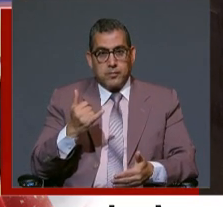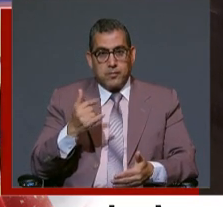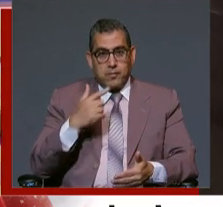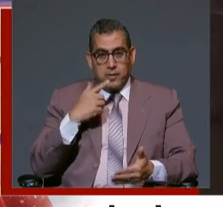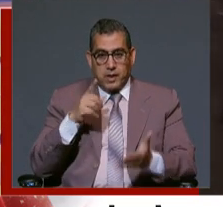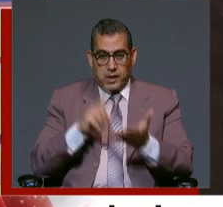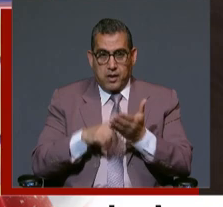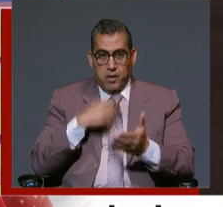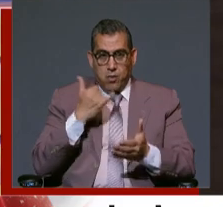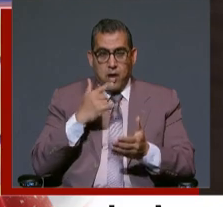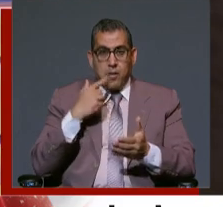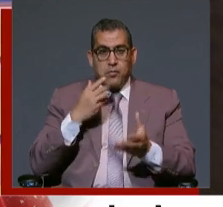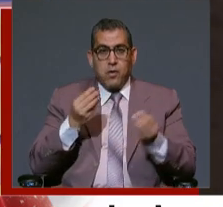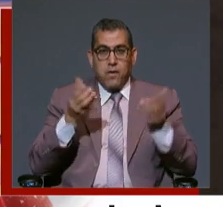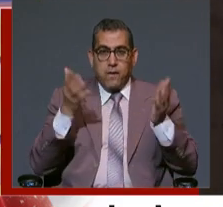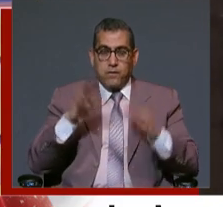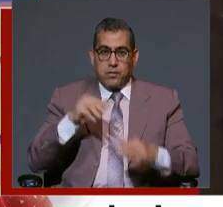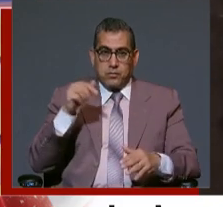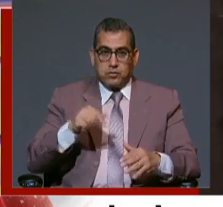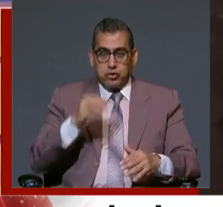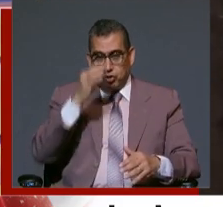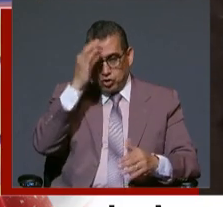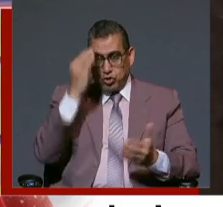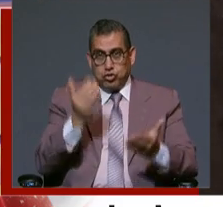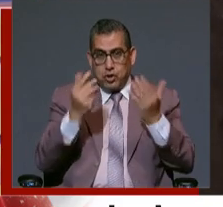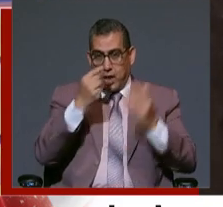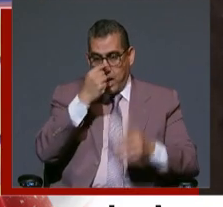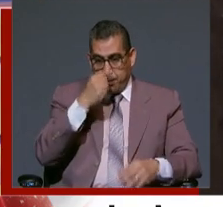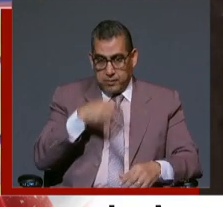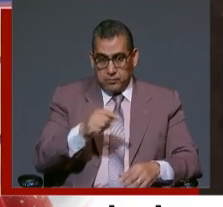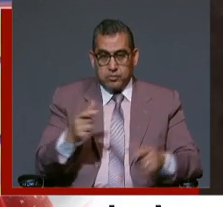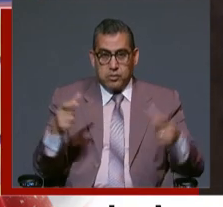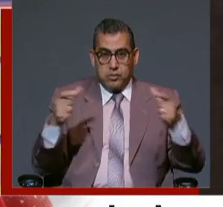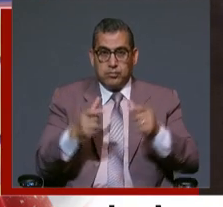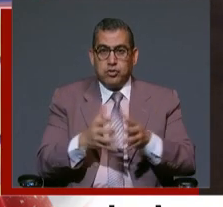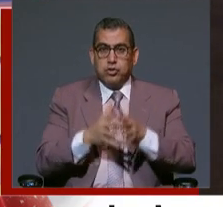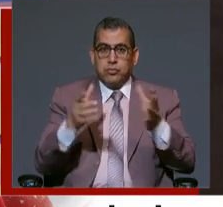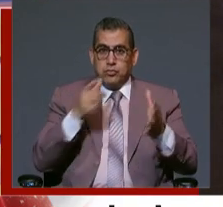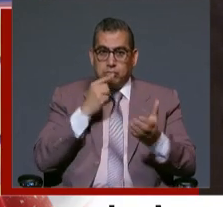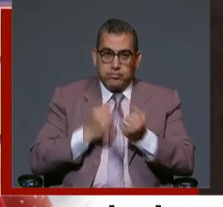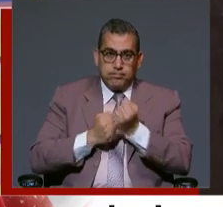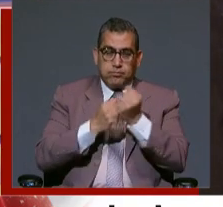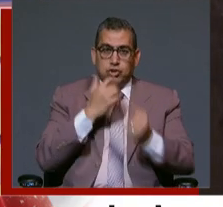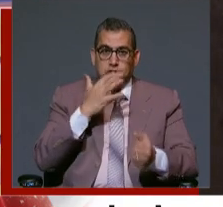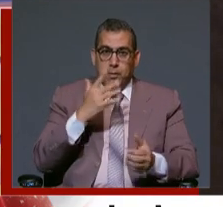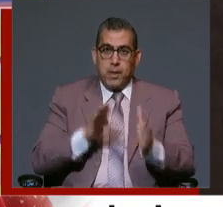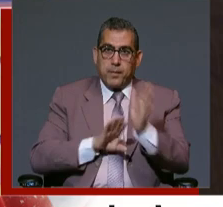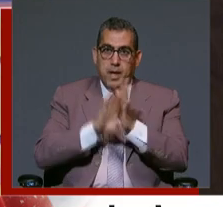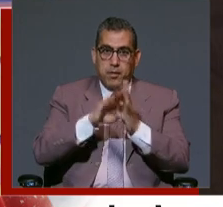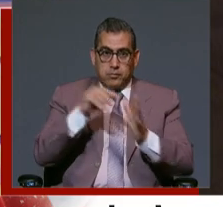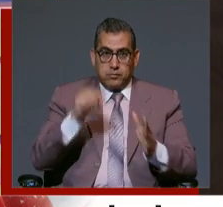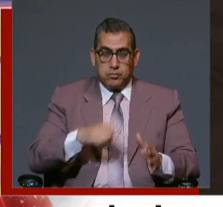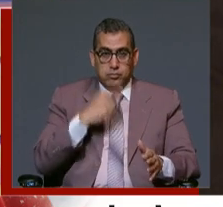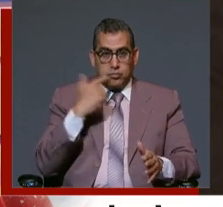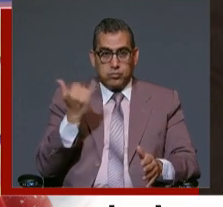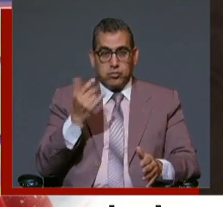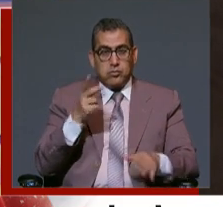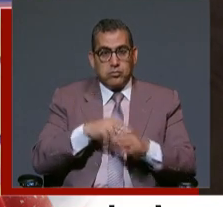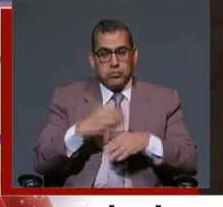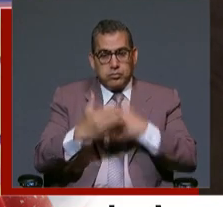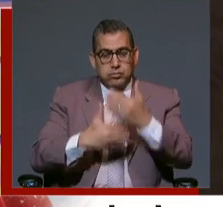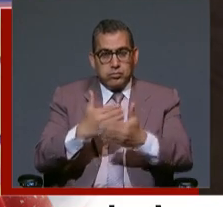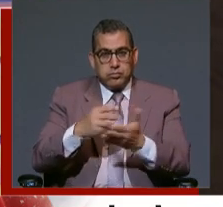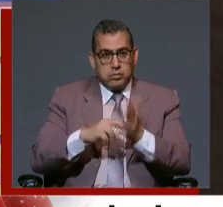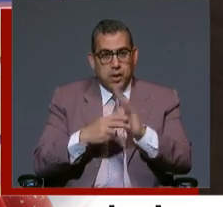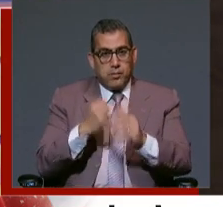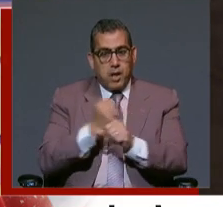يعني موجودين، لكن في ان شاء الله يوم الخميس هيكون في جلسة كبيرة جدا عن الشباب والتنمية وايه مجريات التفعيل اللي